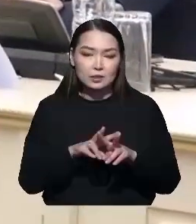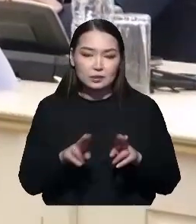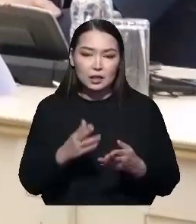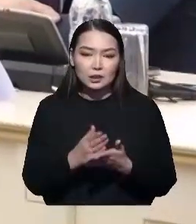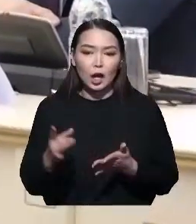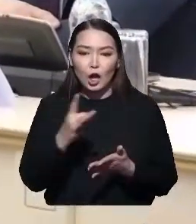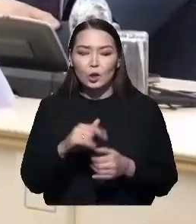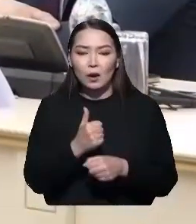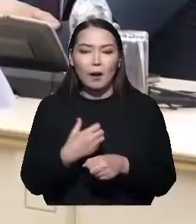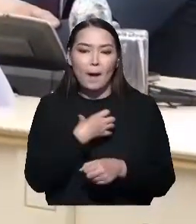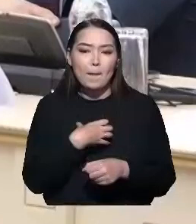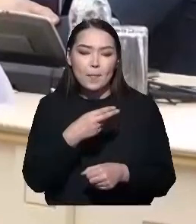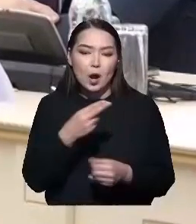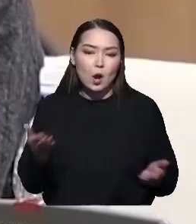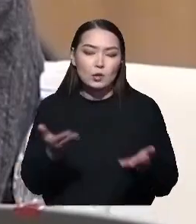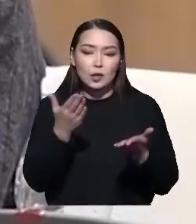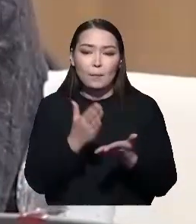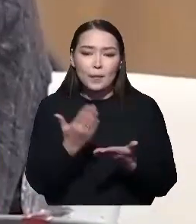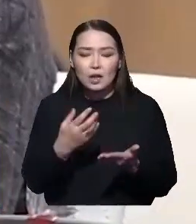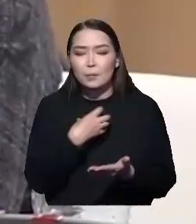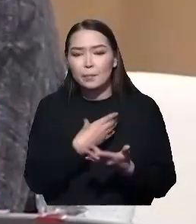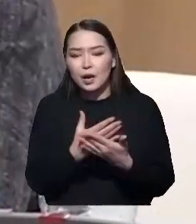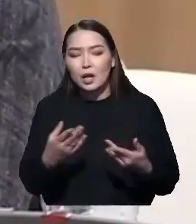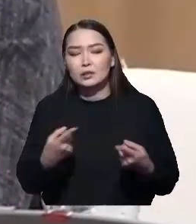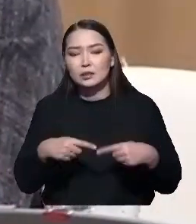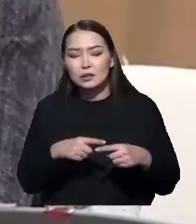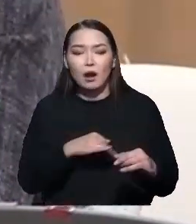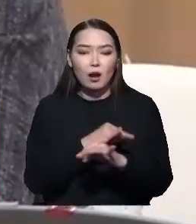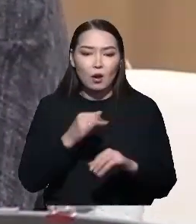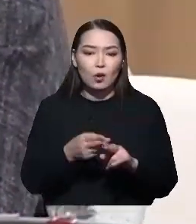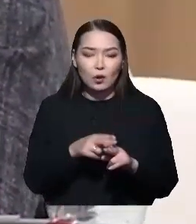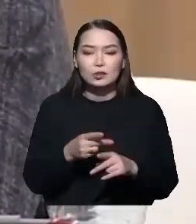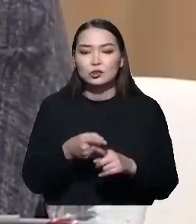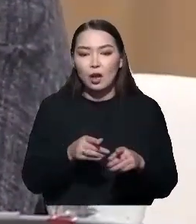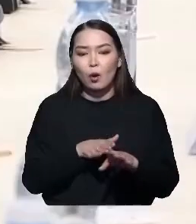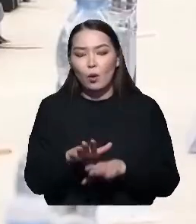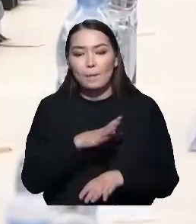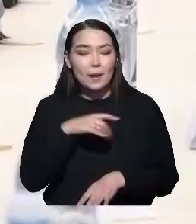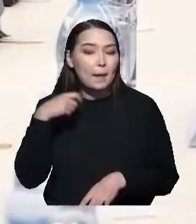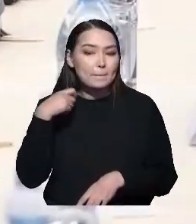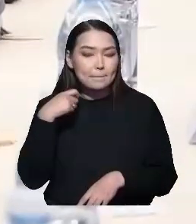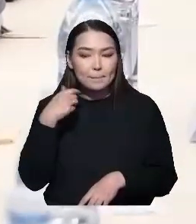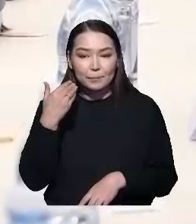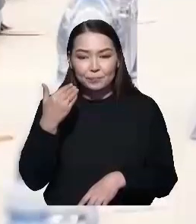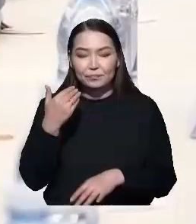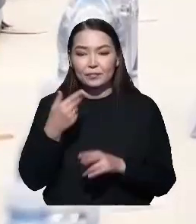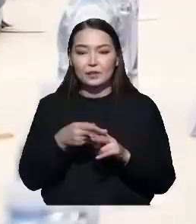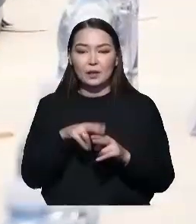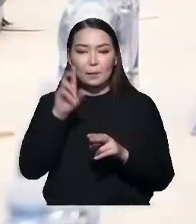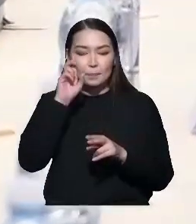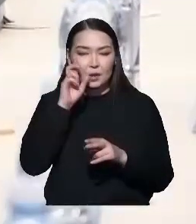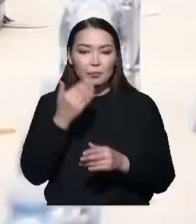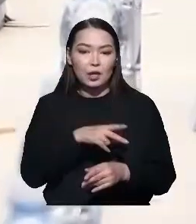шығару. Түркістанда өткен құрылтайда қозғалған мәселелердің бірсыпырасы орындалды. Мәселен, мемлекеттік наградалар туралы заңға өзгерістер